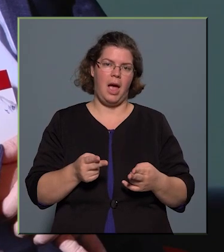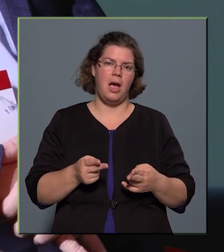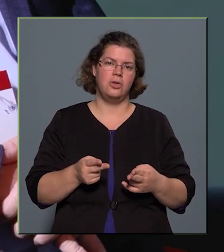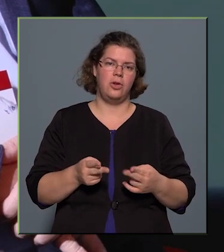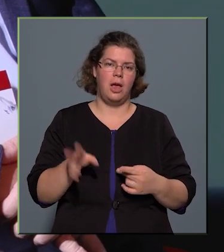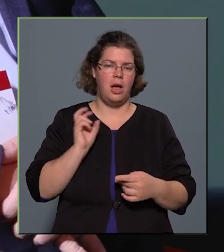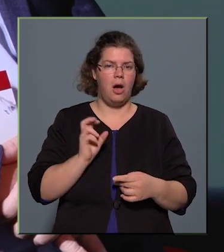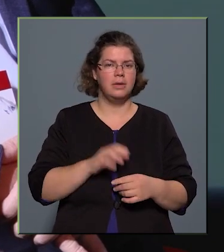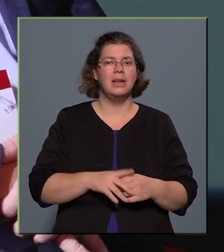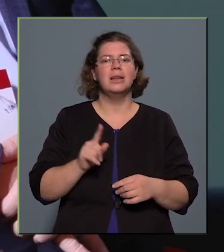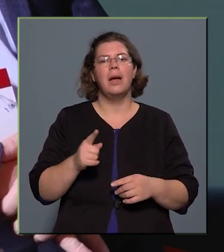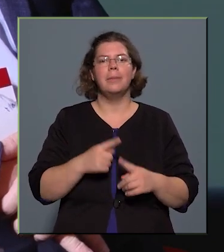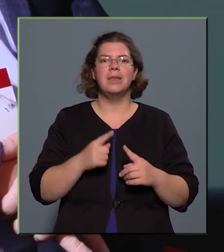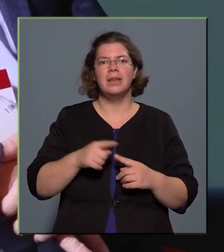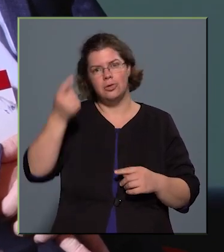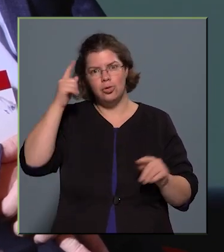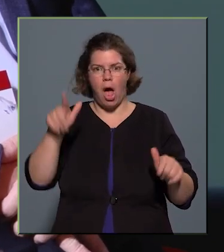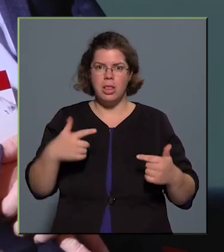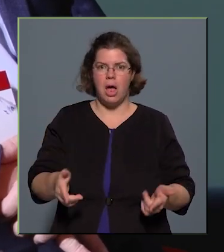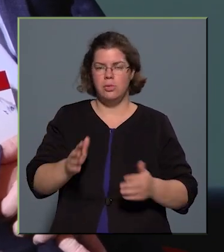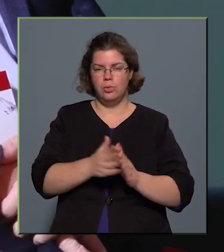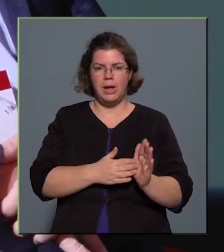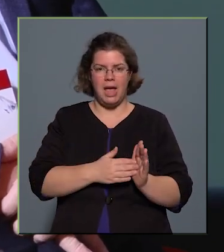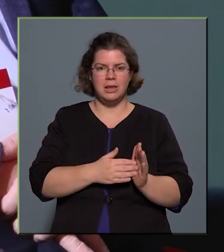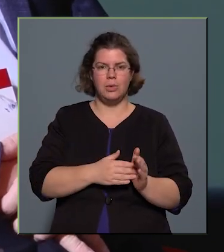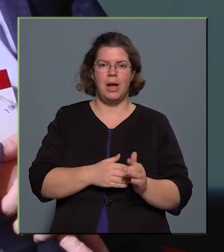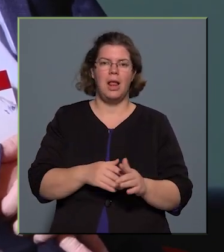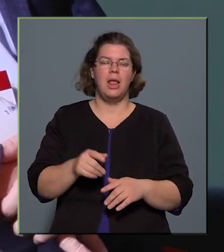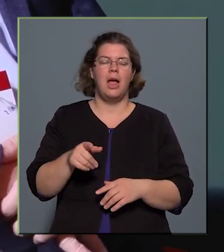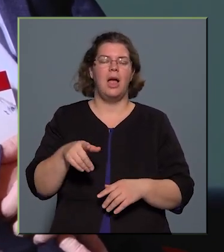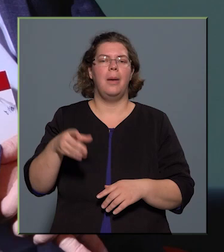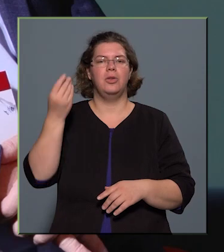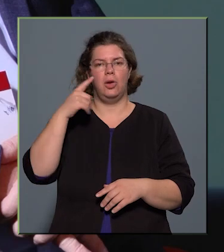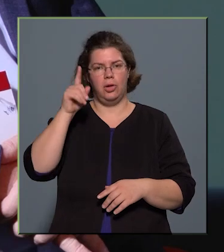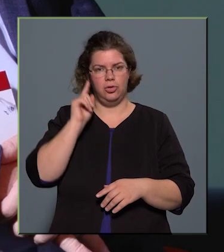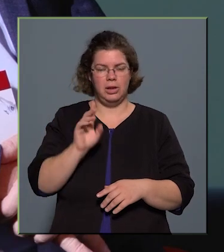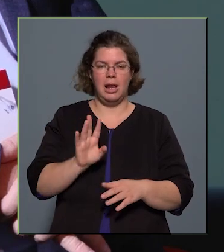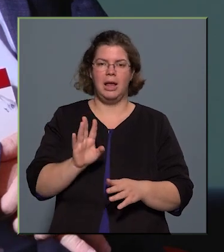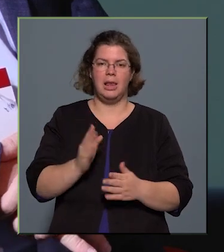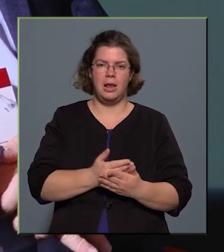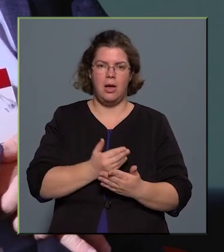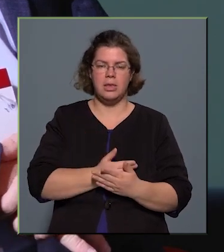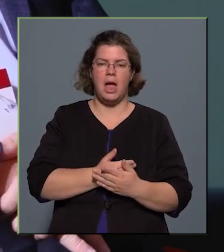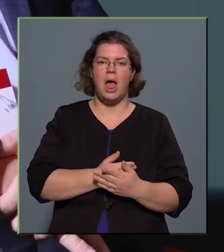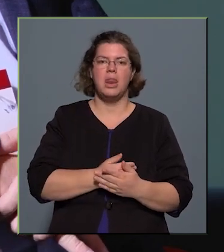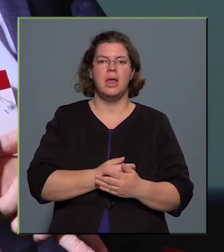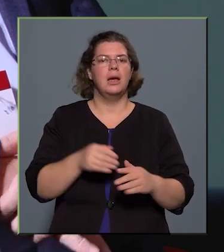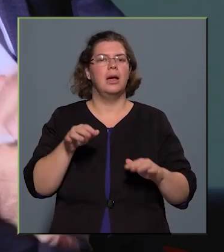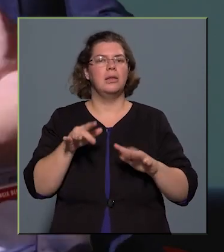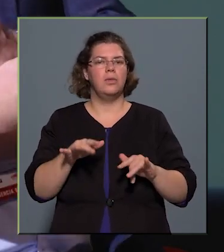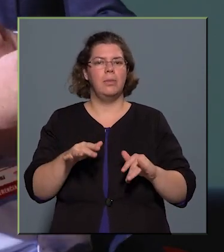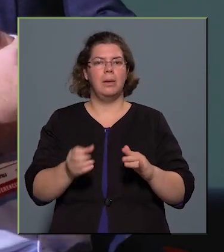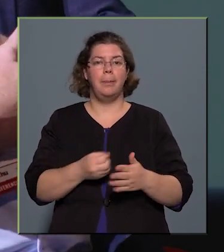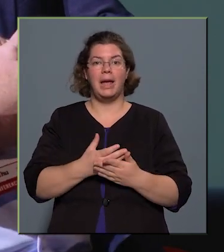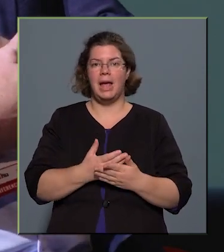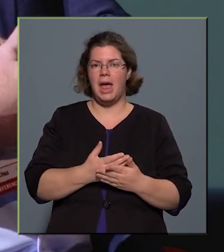viccesen hangzik, de kicsit tudatlanul kezdtük el az AI-t használni. Egy szoftverünk megjelent egy